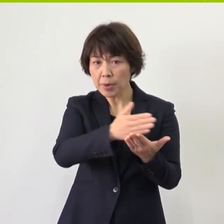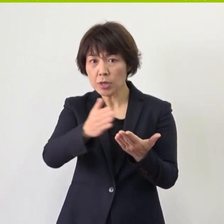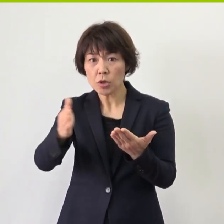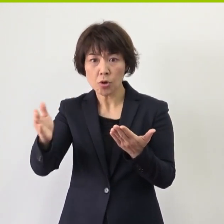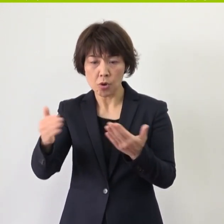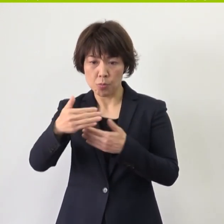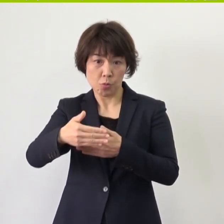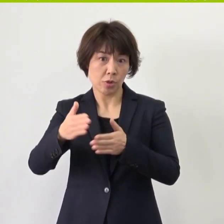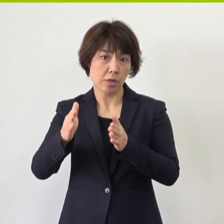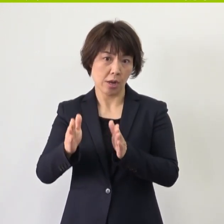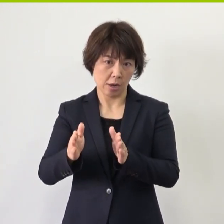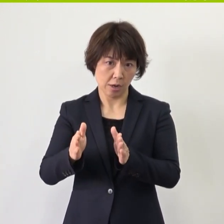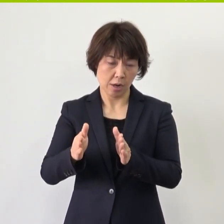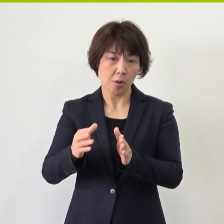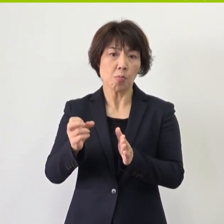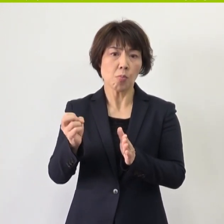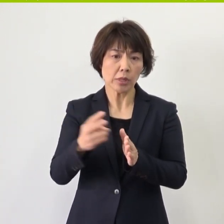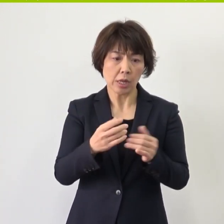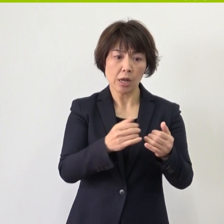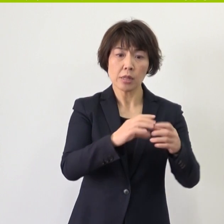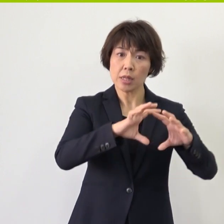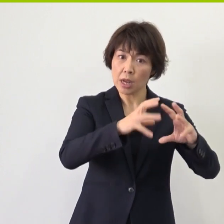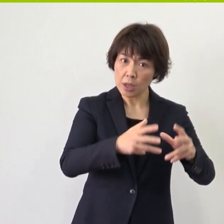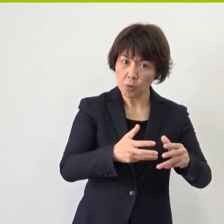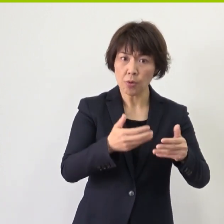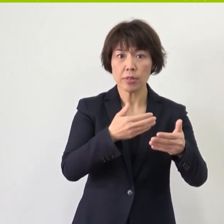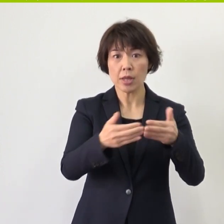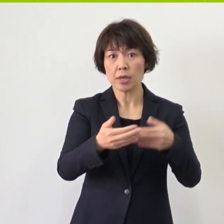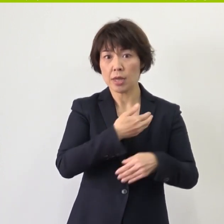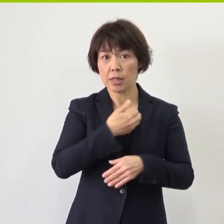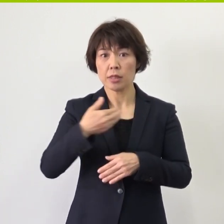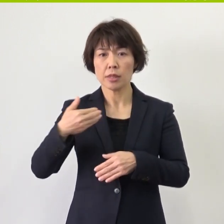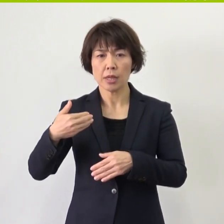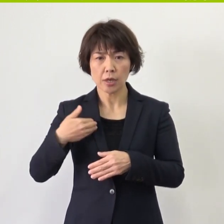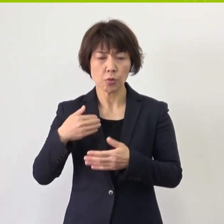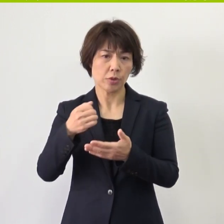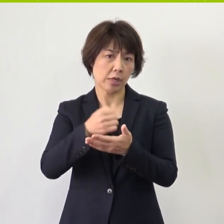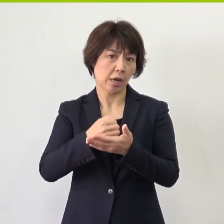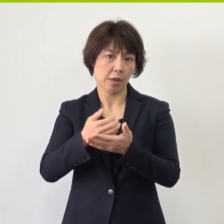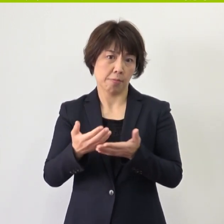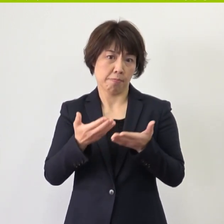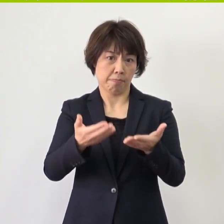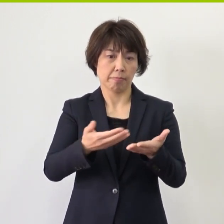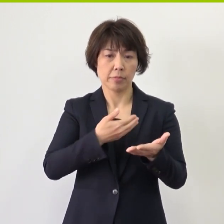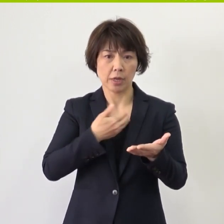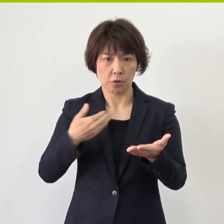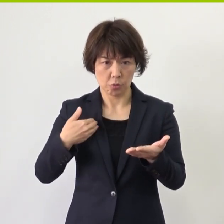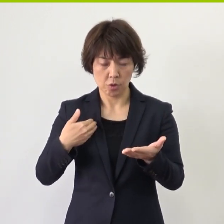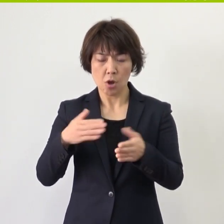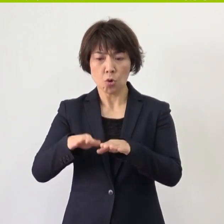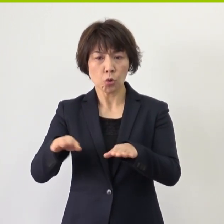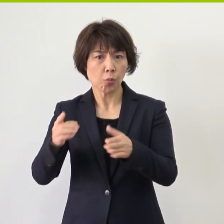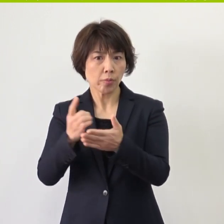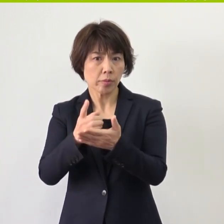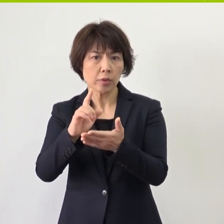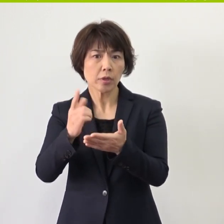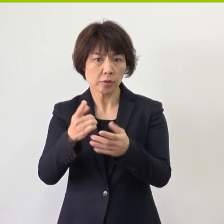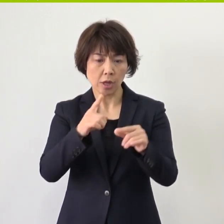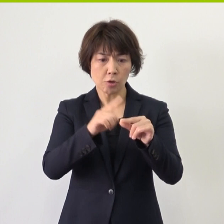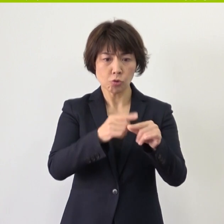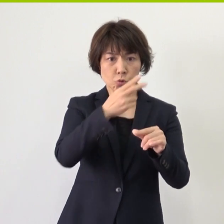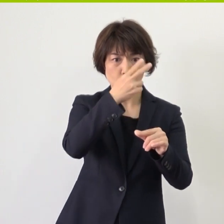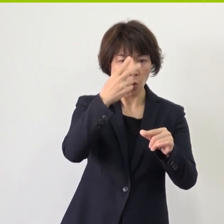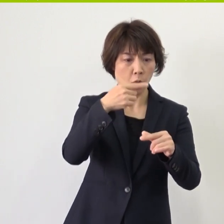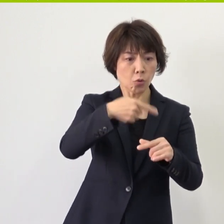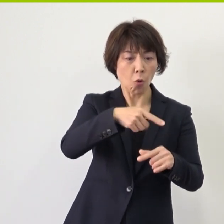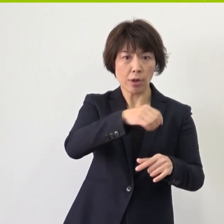い分野や世界を体感できる機会を与えていただき、子どもたちはもとより中高